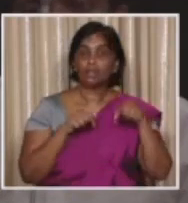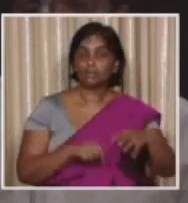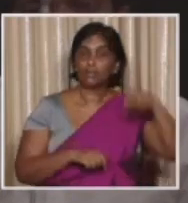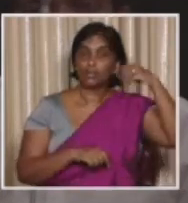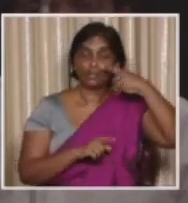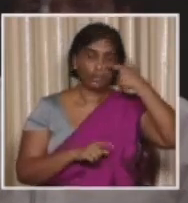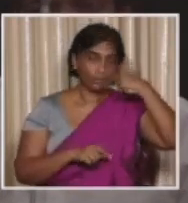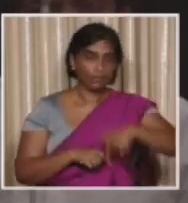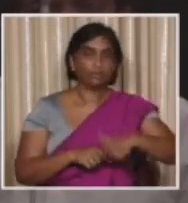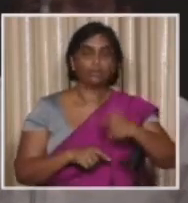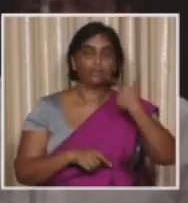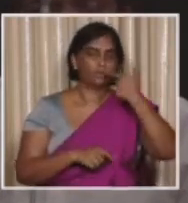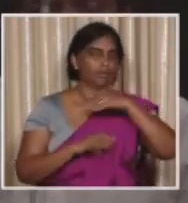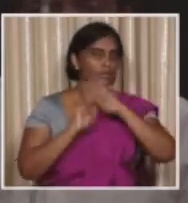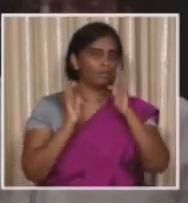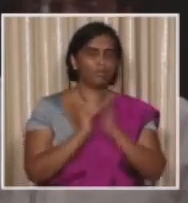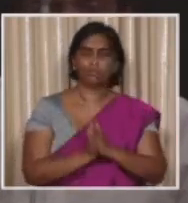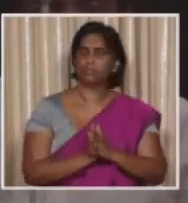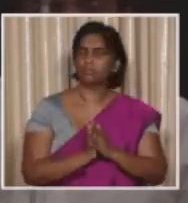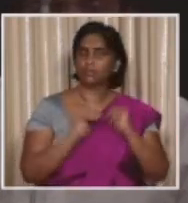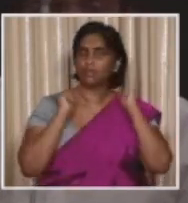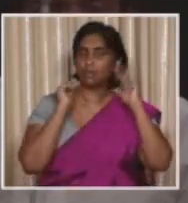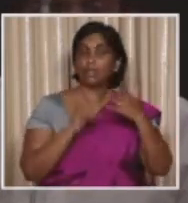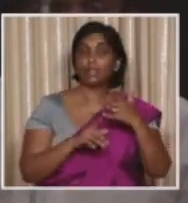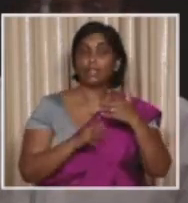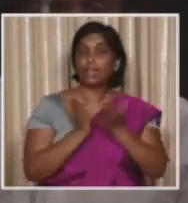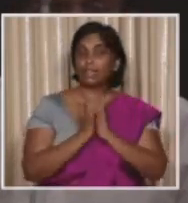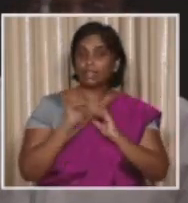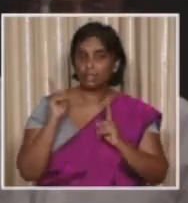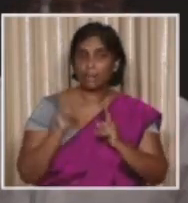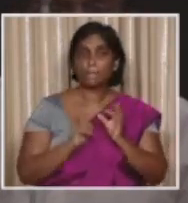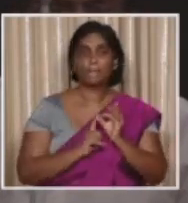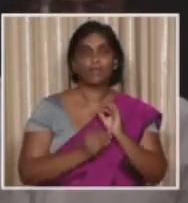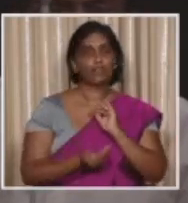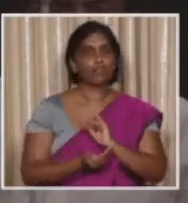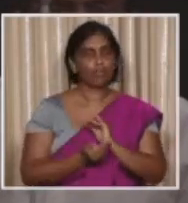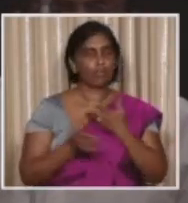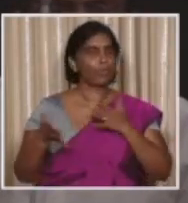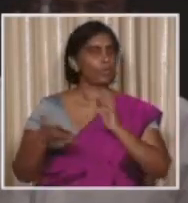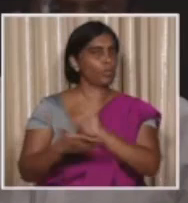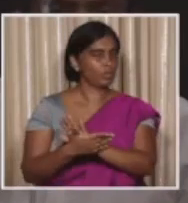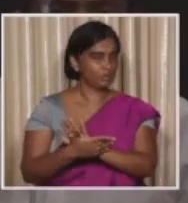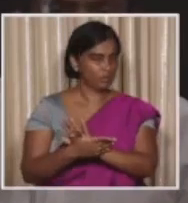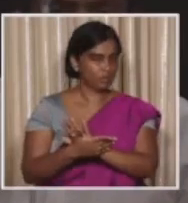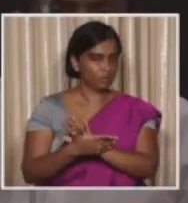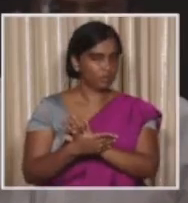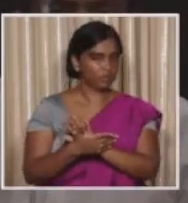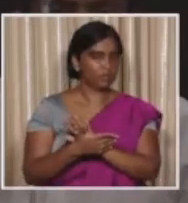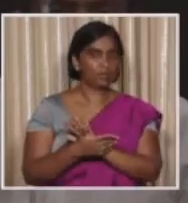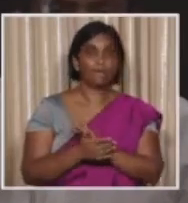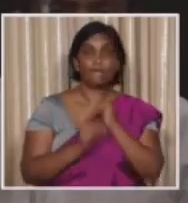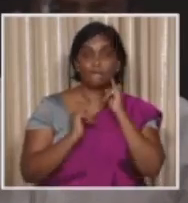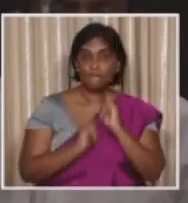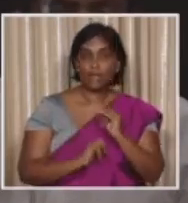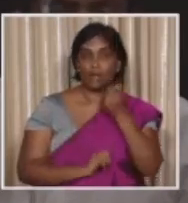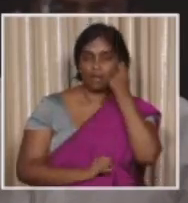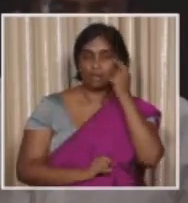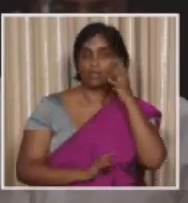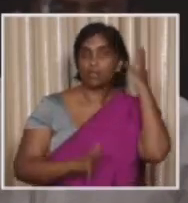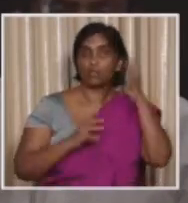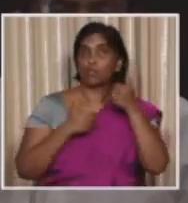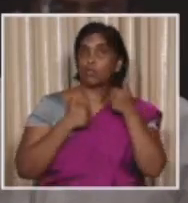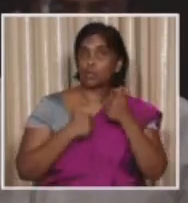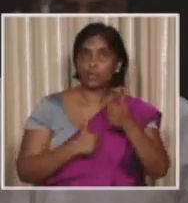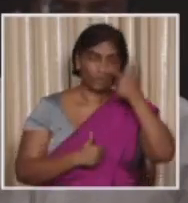විදුලි බල ක්ෂේත්‍රයේ බලශක්ති ක්ෂේත්‍රයේ සම්පූර්ණම තියෙන ඉන්දියාවේ පෞද්ගලික අංශයත් එක්ක බද්ධ වෙලා වැරදි මතයක් හදනවා ලෝකයේ